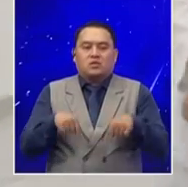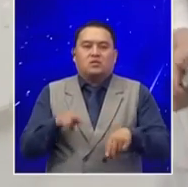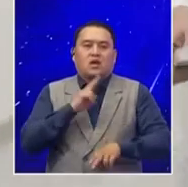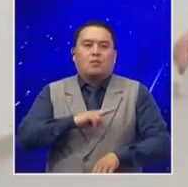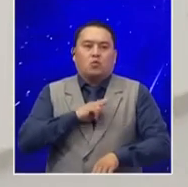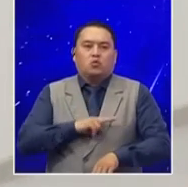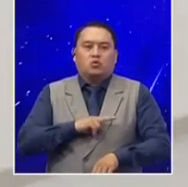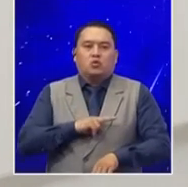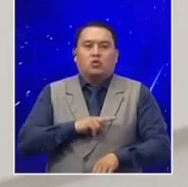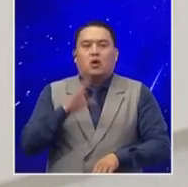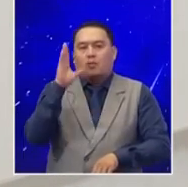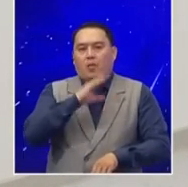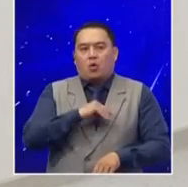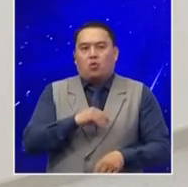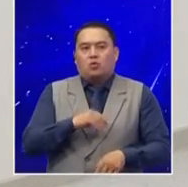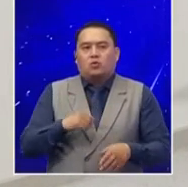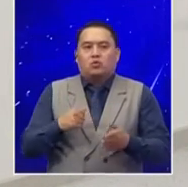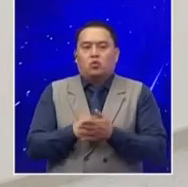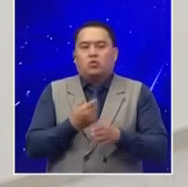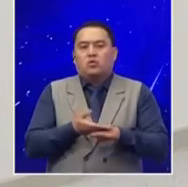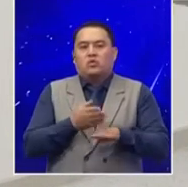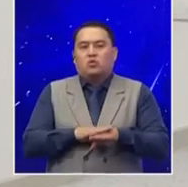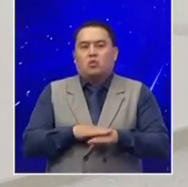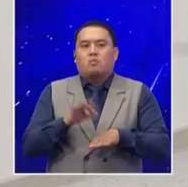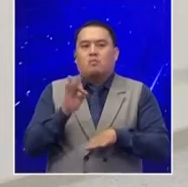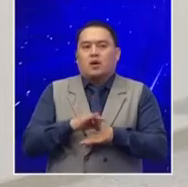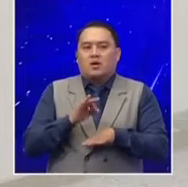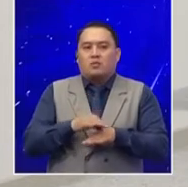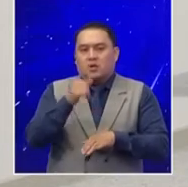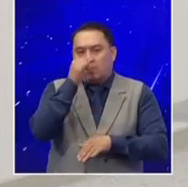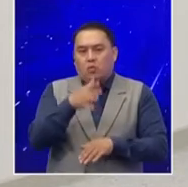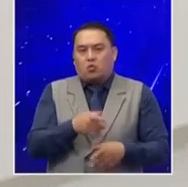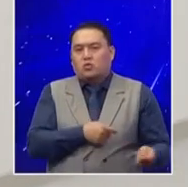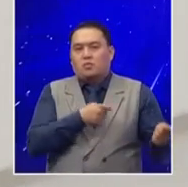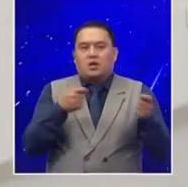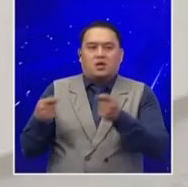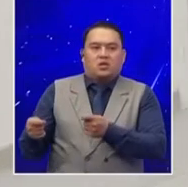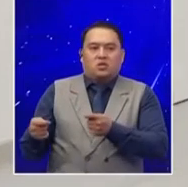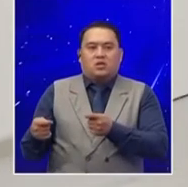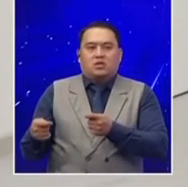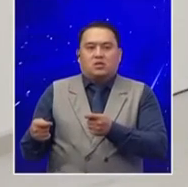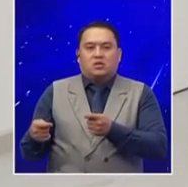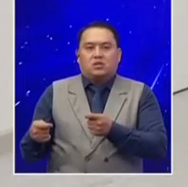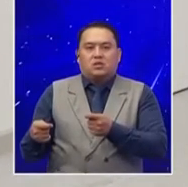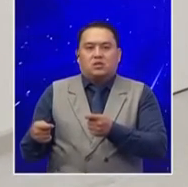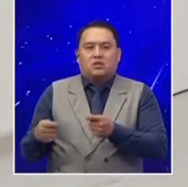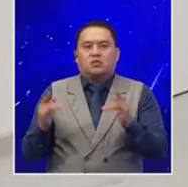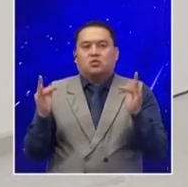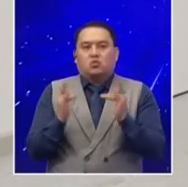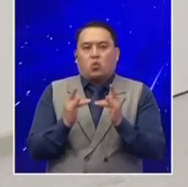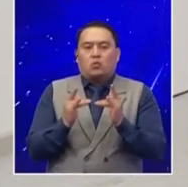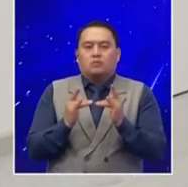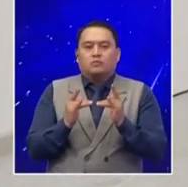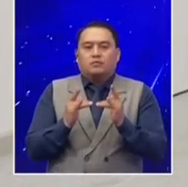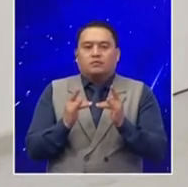столе, я могу ее понести, допустим, тяжелый пациент, которого мы не можем переложить на стол, ну,